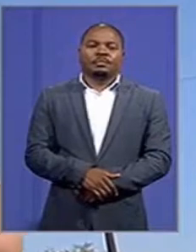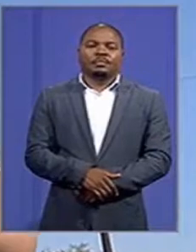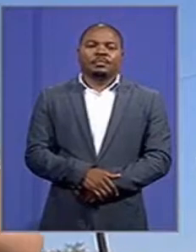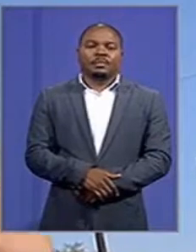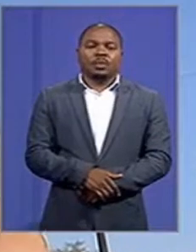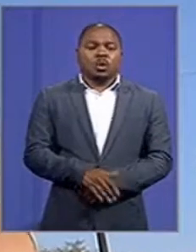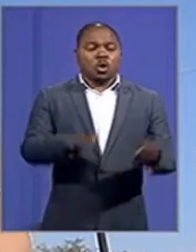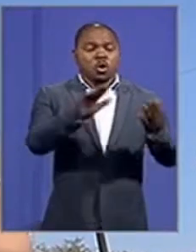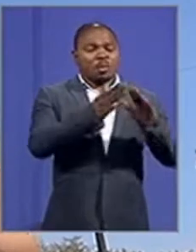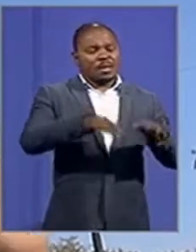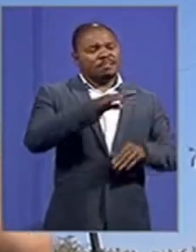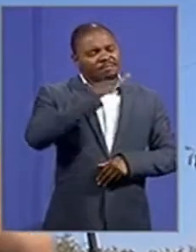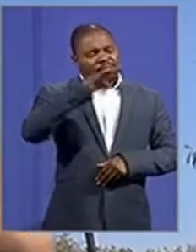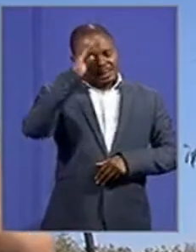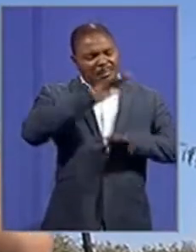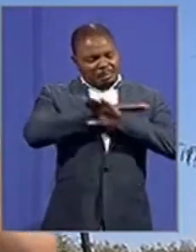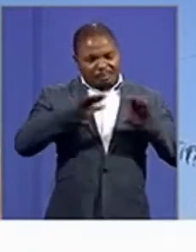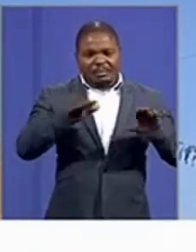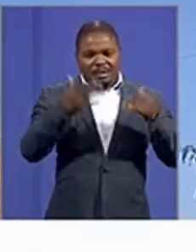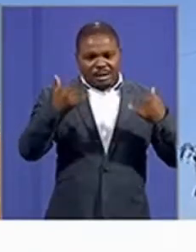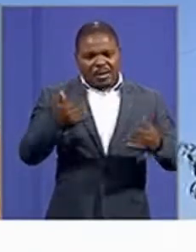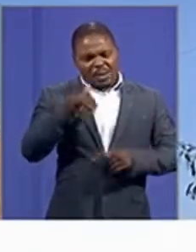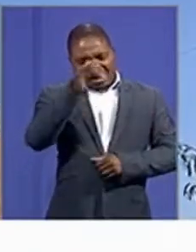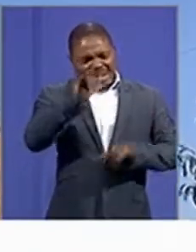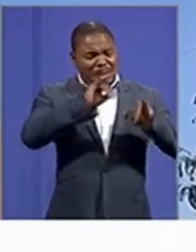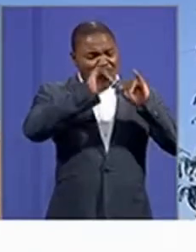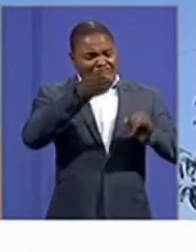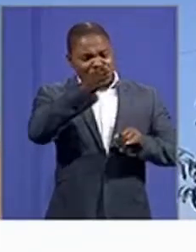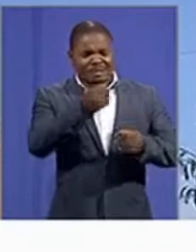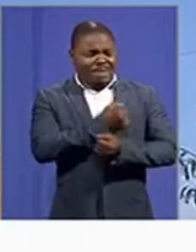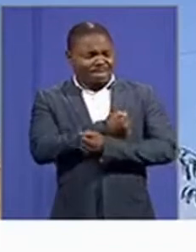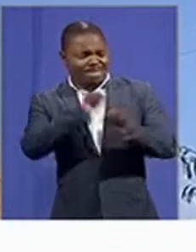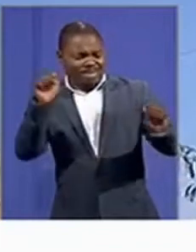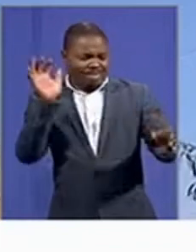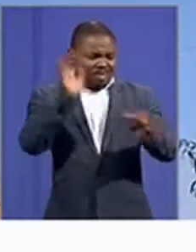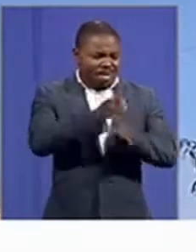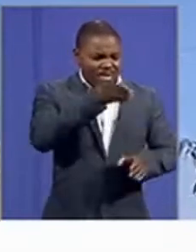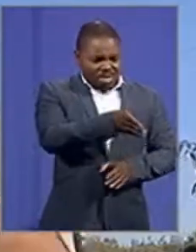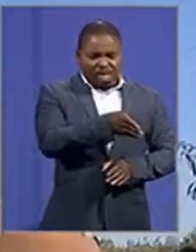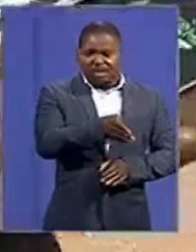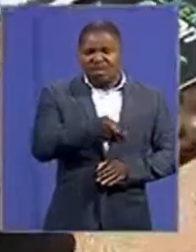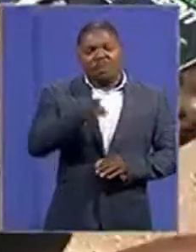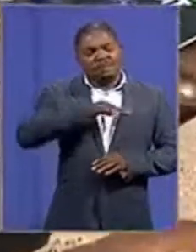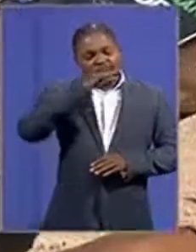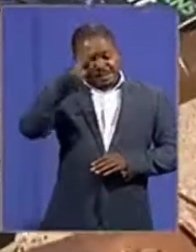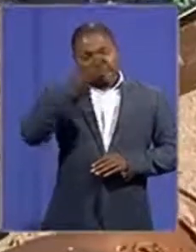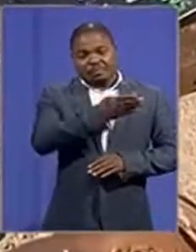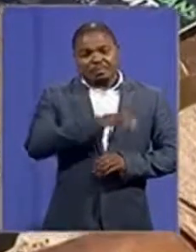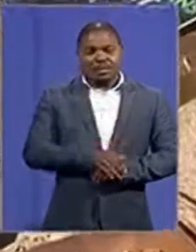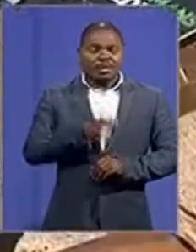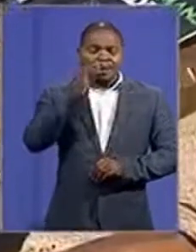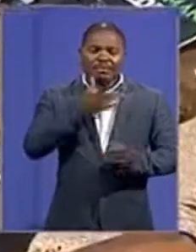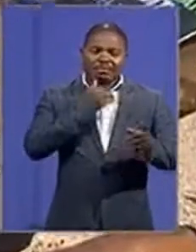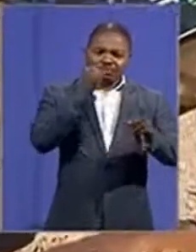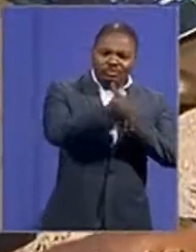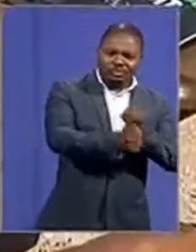Baagi bano ba utlwaletse ebile ba shakgaditswe ke bosenyi jo bo tletseng tirisodikgoka kwa kgaolong ya bona. Ba re polao,